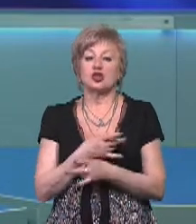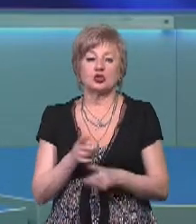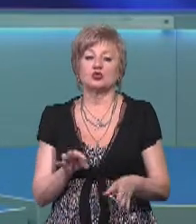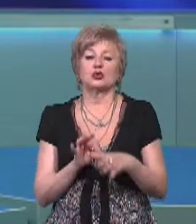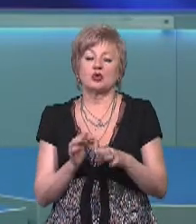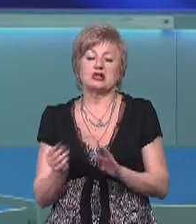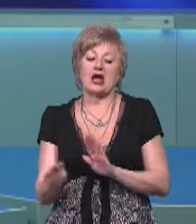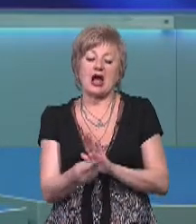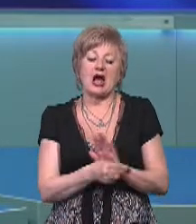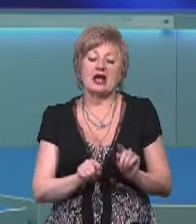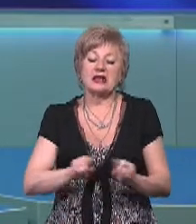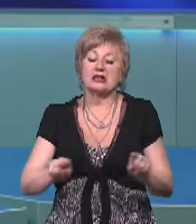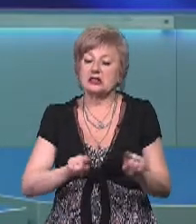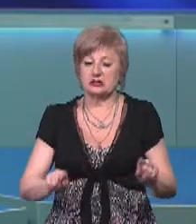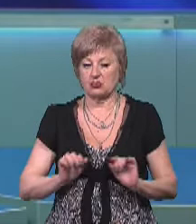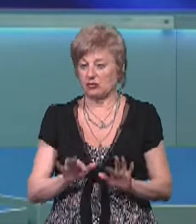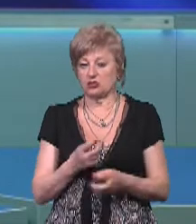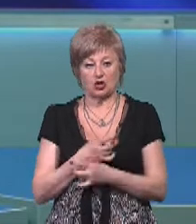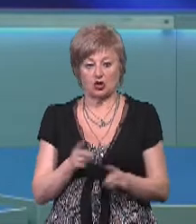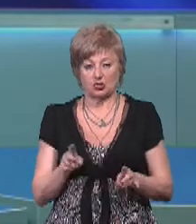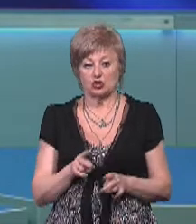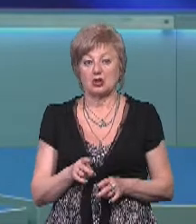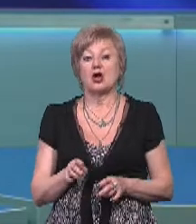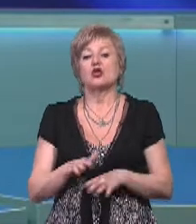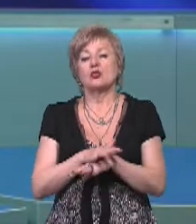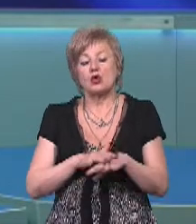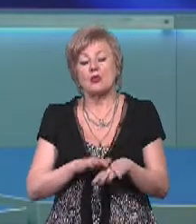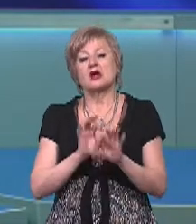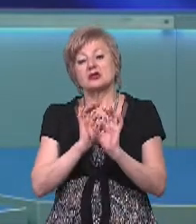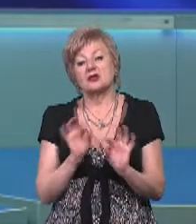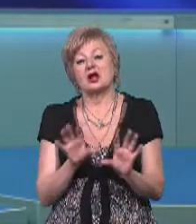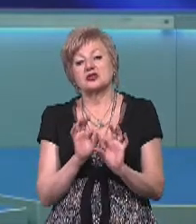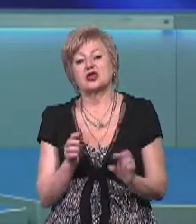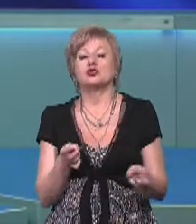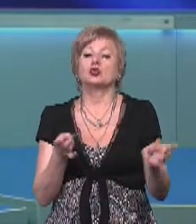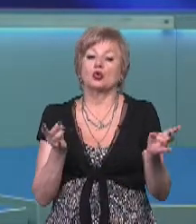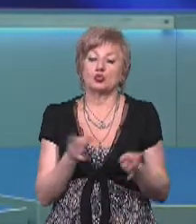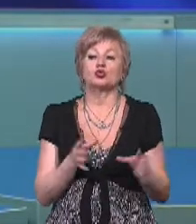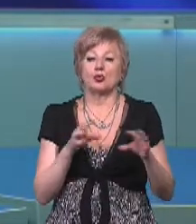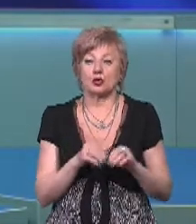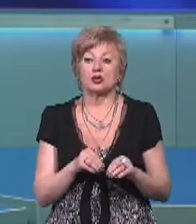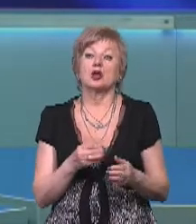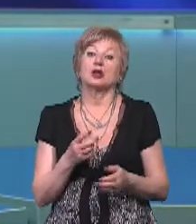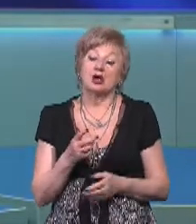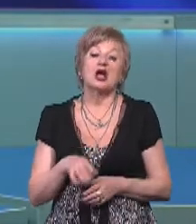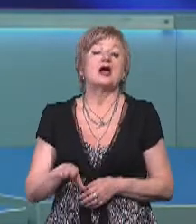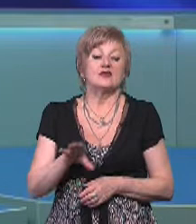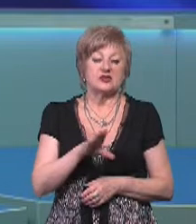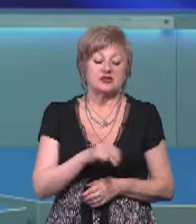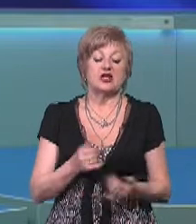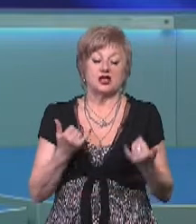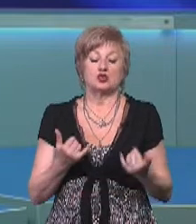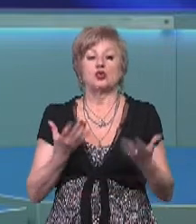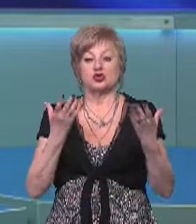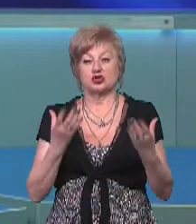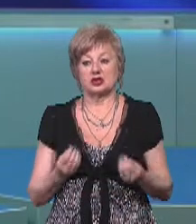там агітаційні заходи для того, щоб там громадам роз'яснити, що треба об'єднуватися. В принципі, всі на сьогоднішній